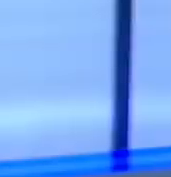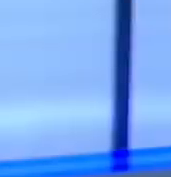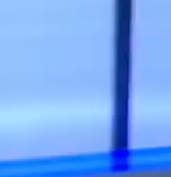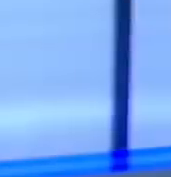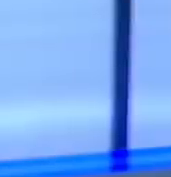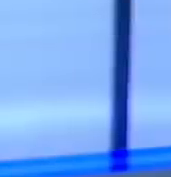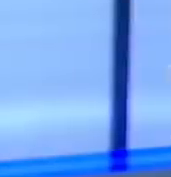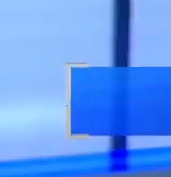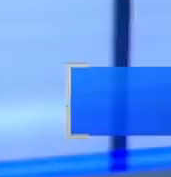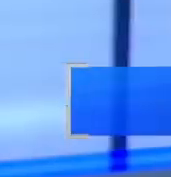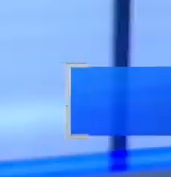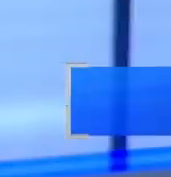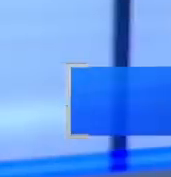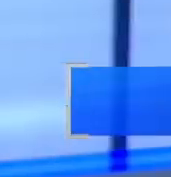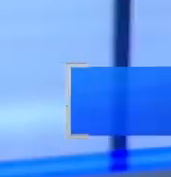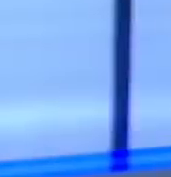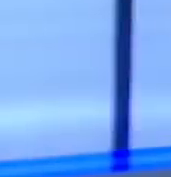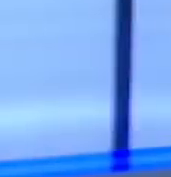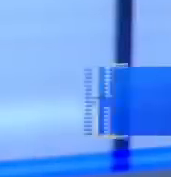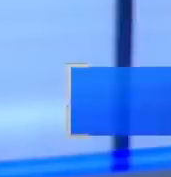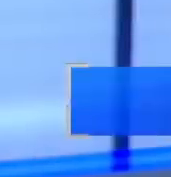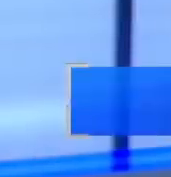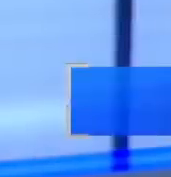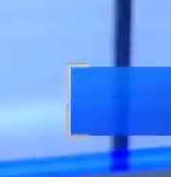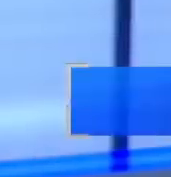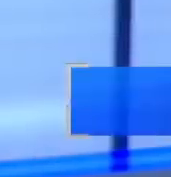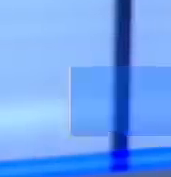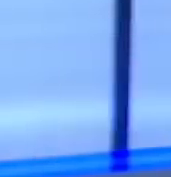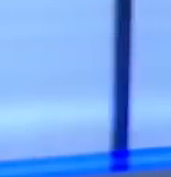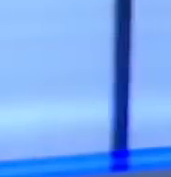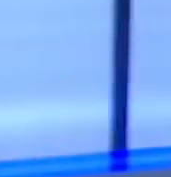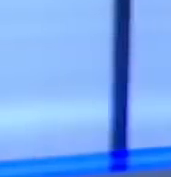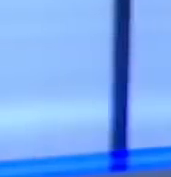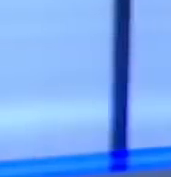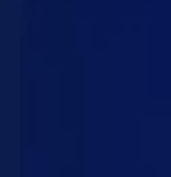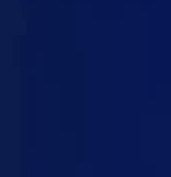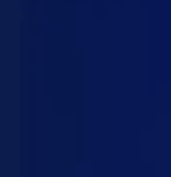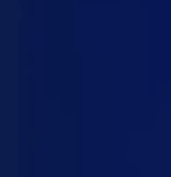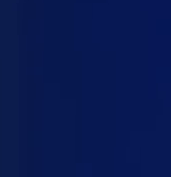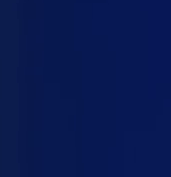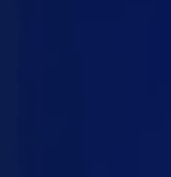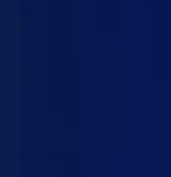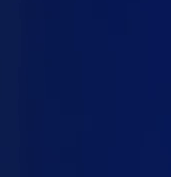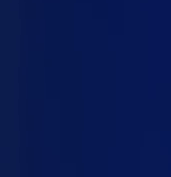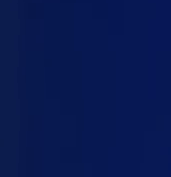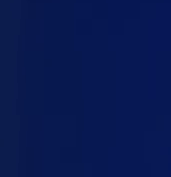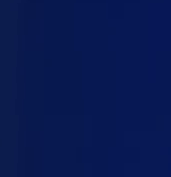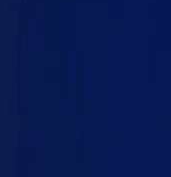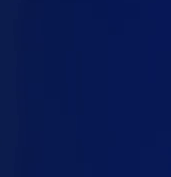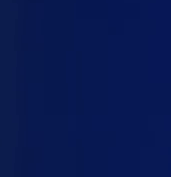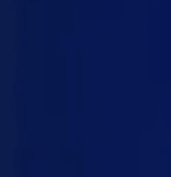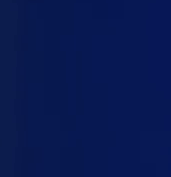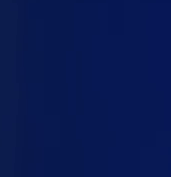At yan, Iga, ng mga balitang ating sinaksiyan. Ako naman, Arnold Glavio. Ito ang inyong Liga ng Katotohanan. Ako po si Pia